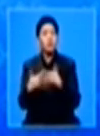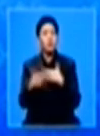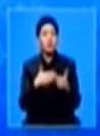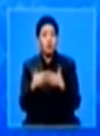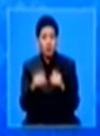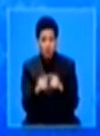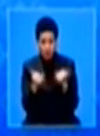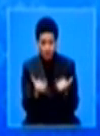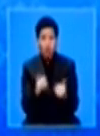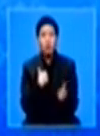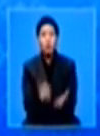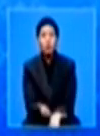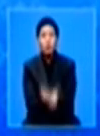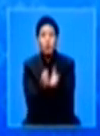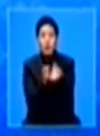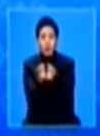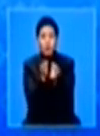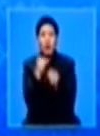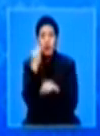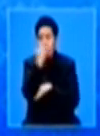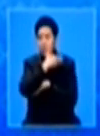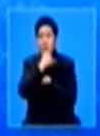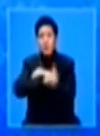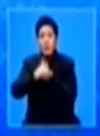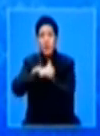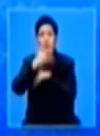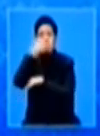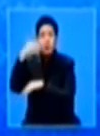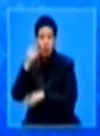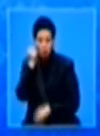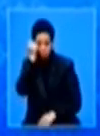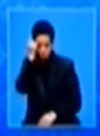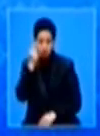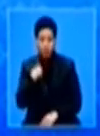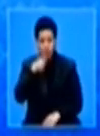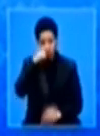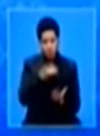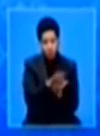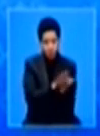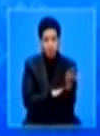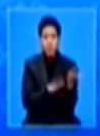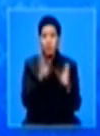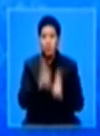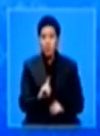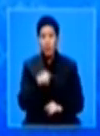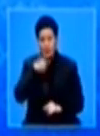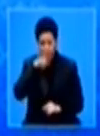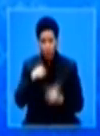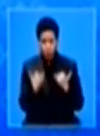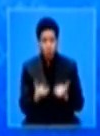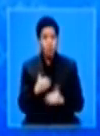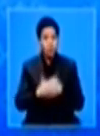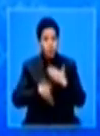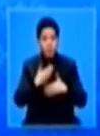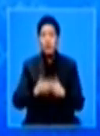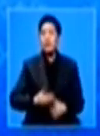และมีความก้าวหน้าไปในทางที่ดีมีศักยภาพมีหลายประเทศต้องการมาลงทุนหลายประเทศมีความเชื่อมั่นในเรื่